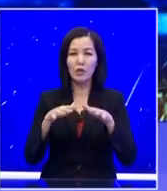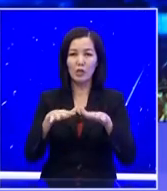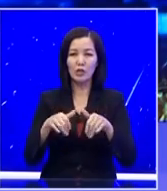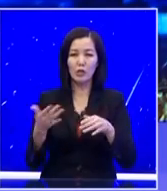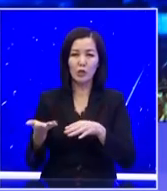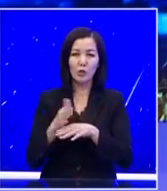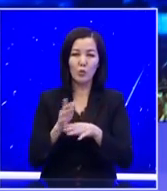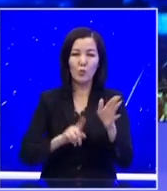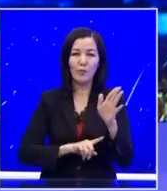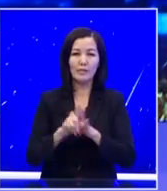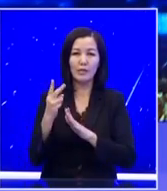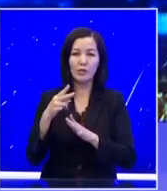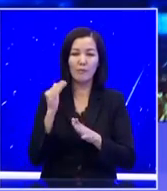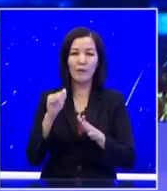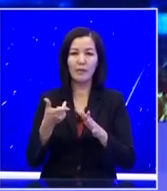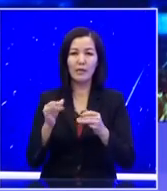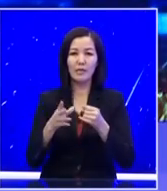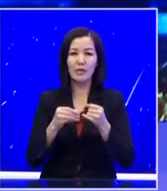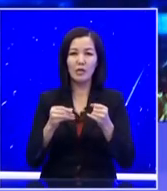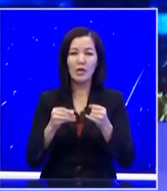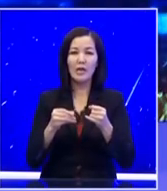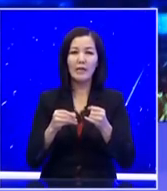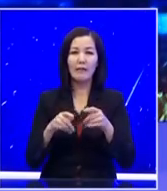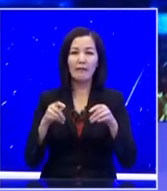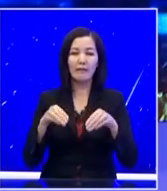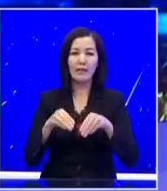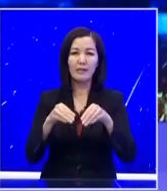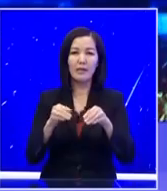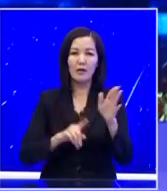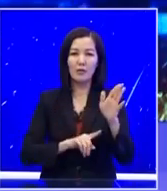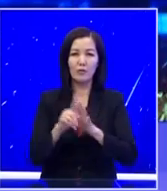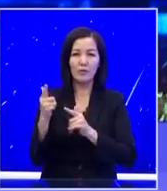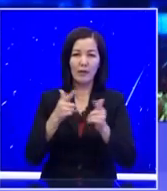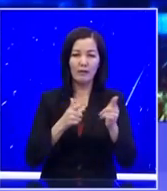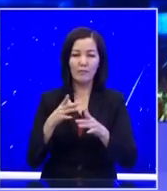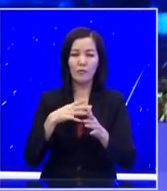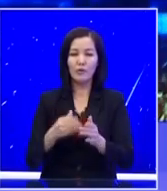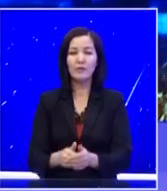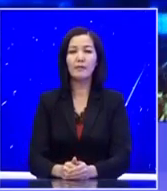кетті. Олар қазір 20.000 гектарға жуық алқап жыртып, дәнді дақыл егуге дайындап қойған.